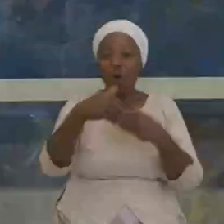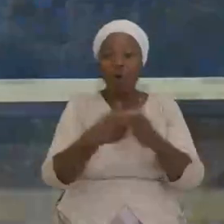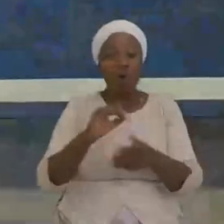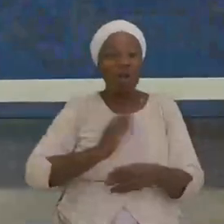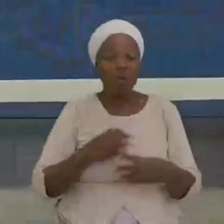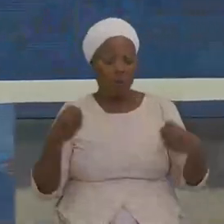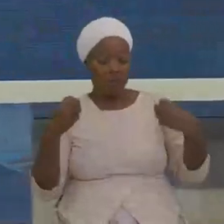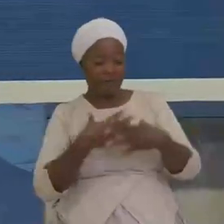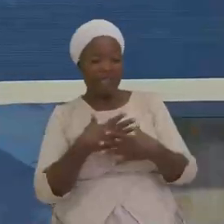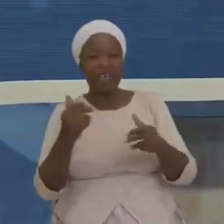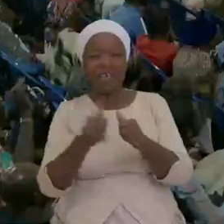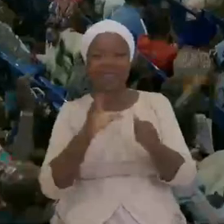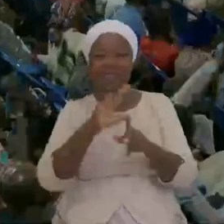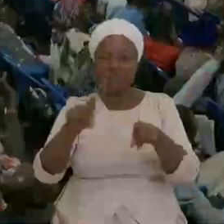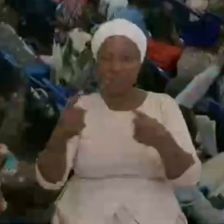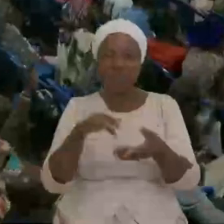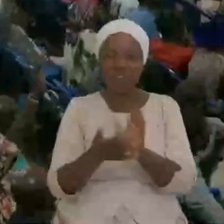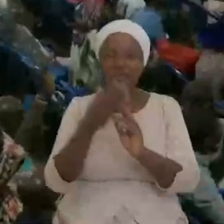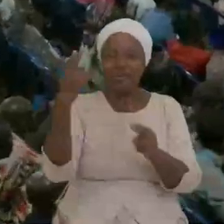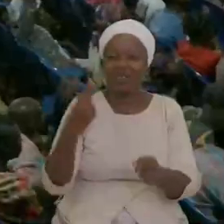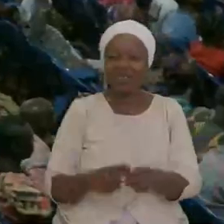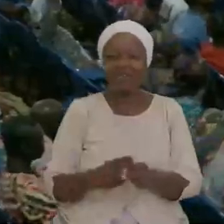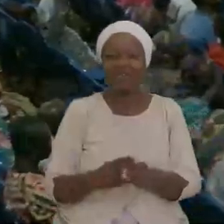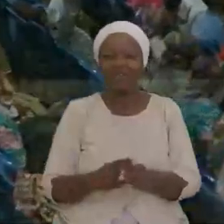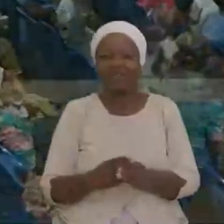Tous nos horreurs, tout va disparaître.